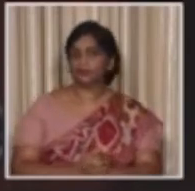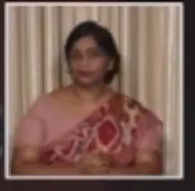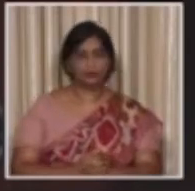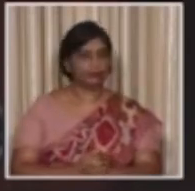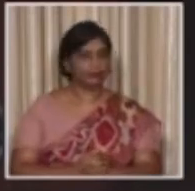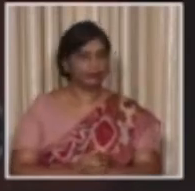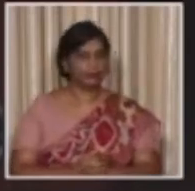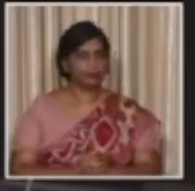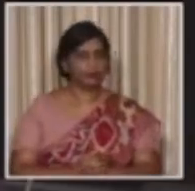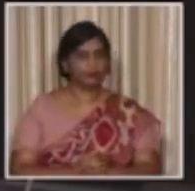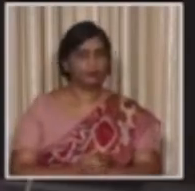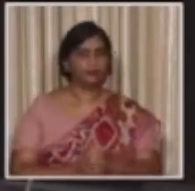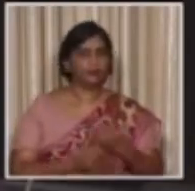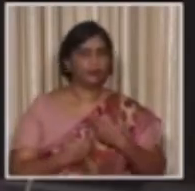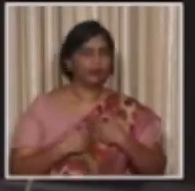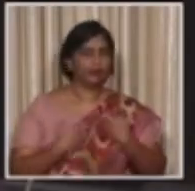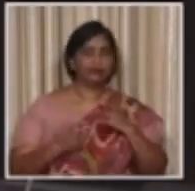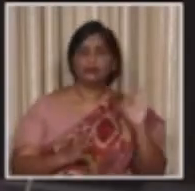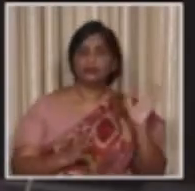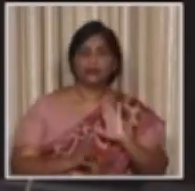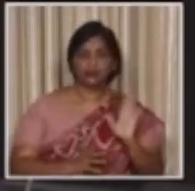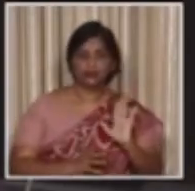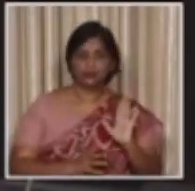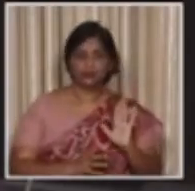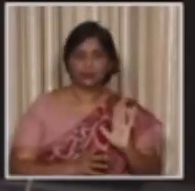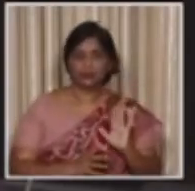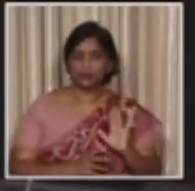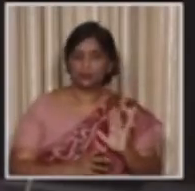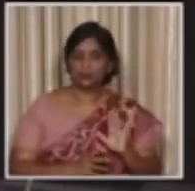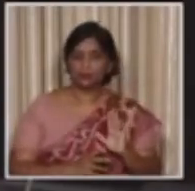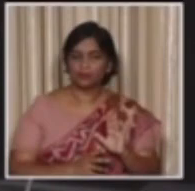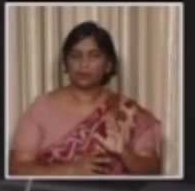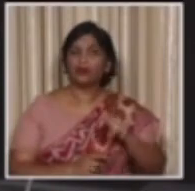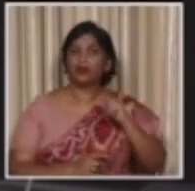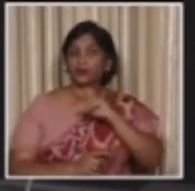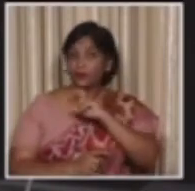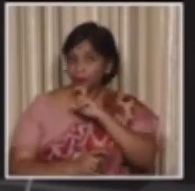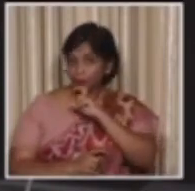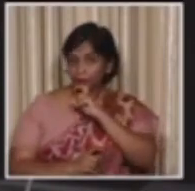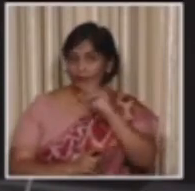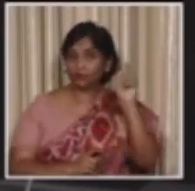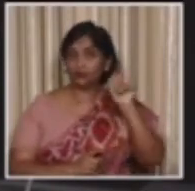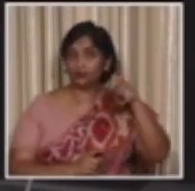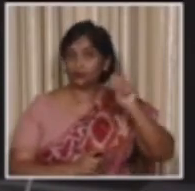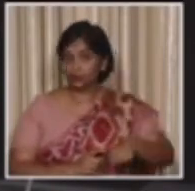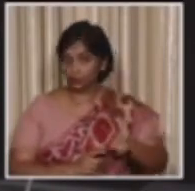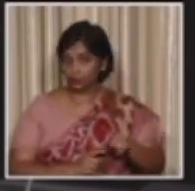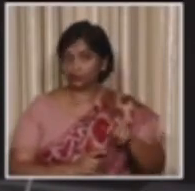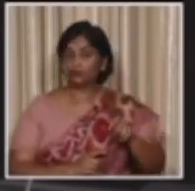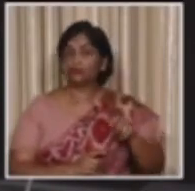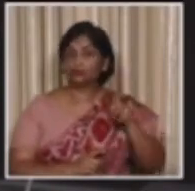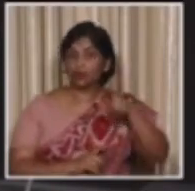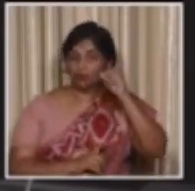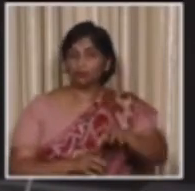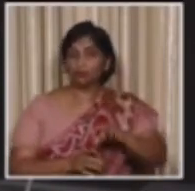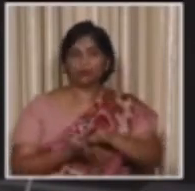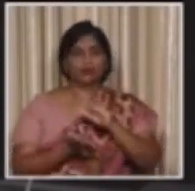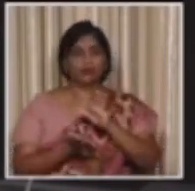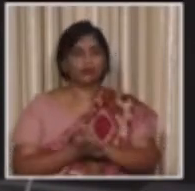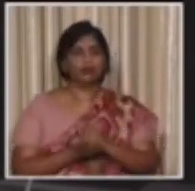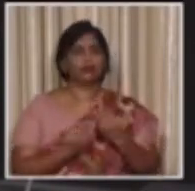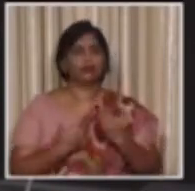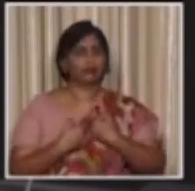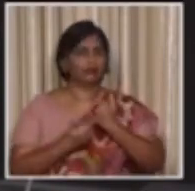ගරු මගහැරීම නෙවෙයි ප්‍රශ්න වෙලා තියෙන්නේ. අධිකරණ නිලධාරියෙක් එහෙම තීන්දුව දීලා ඊට අමතරව